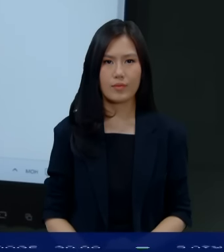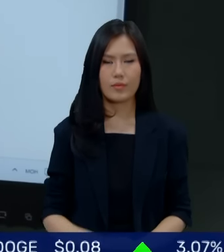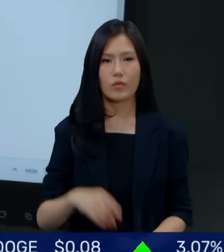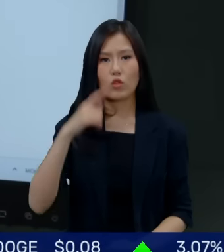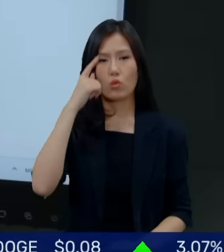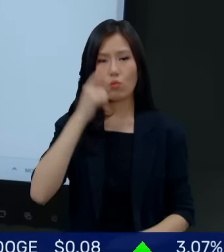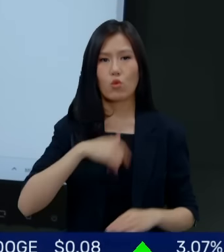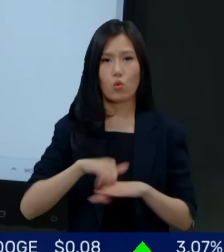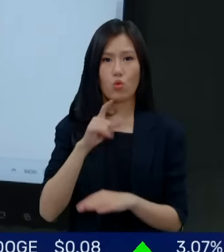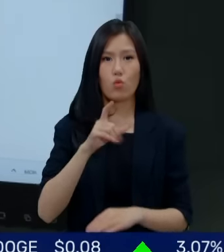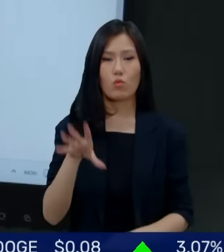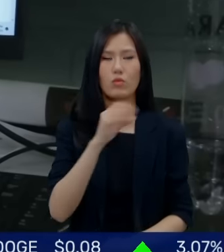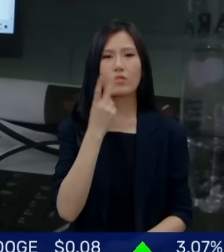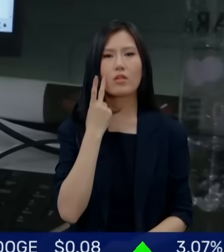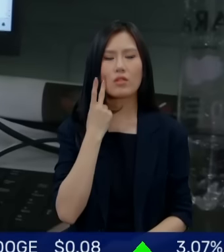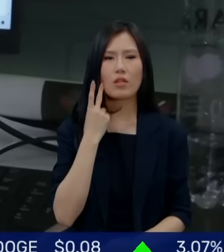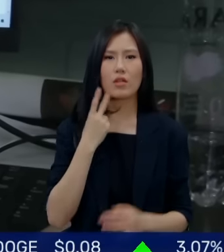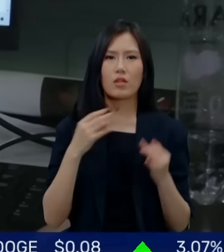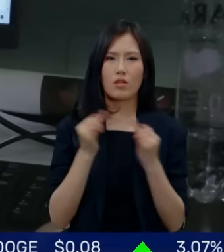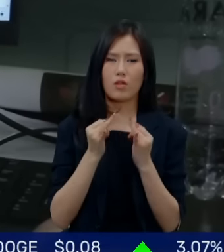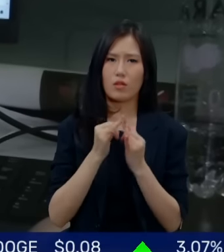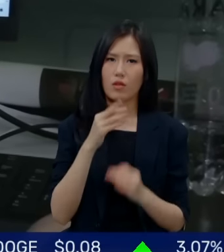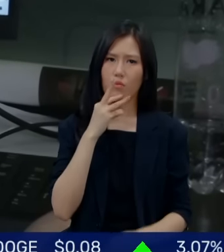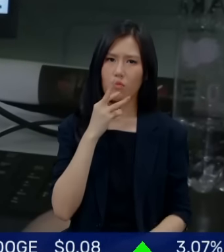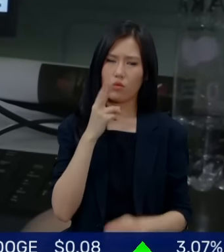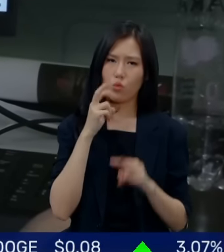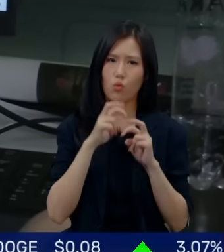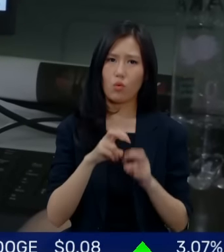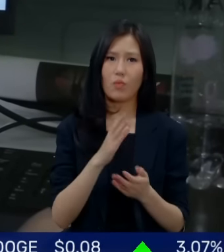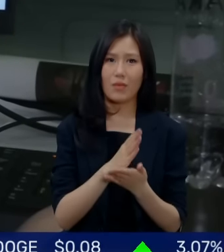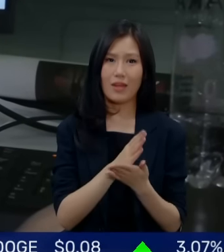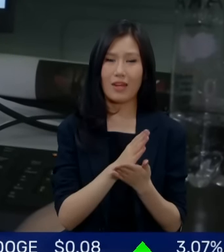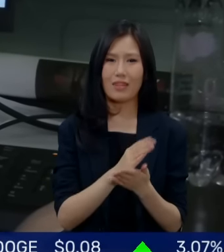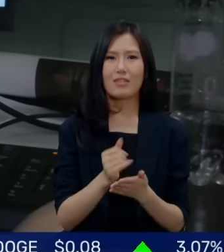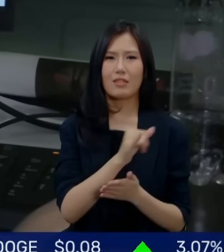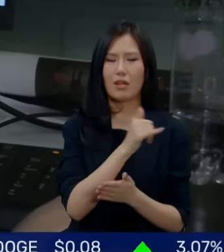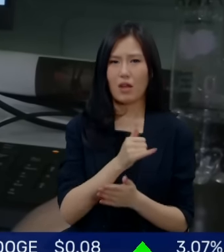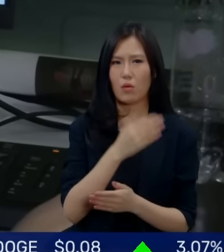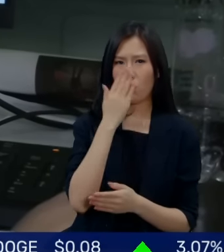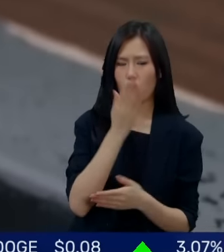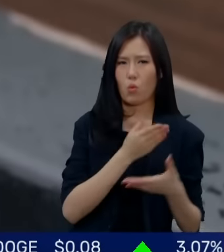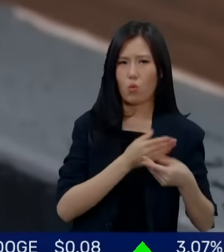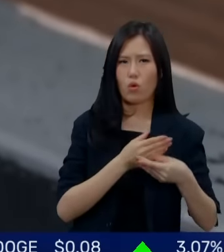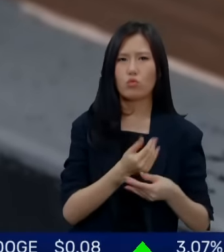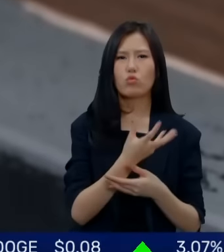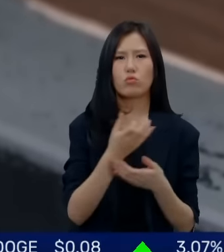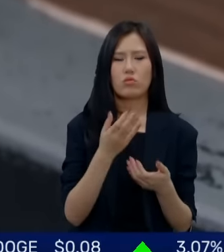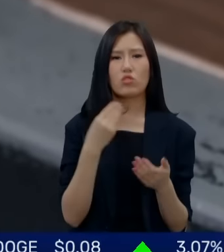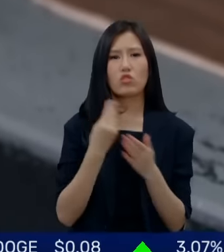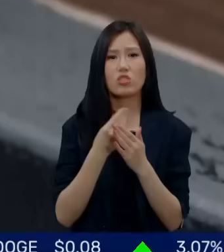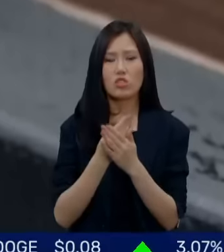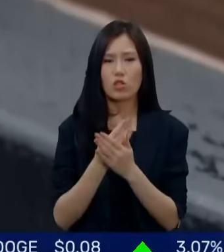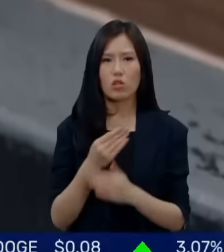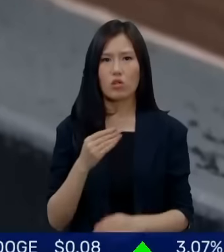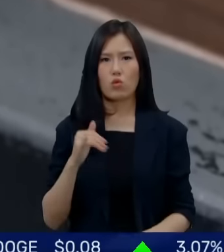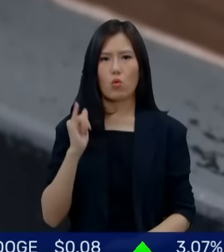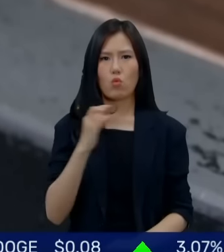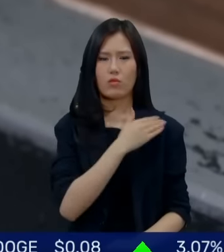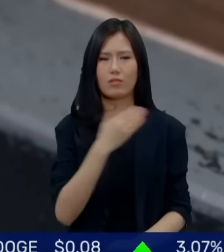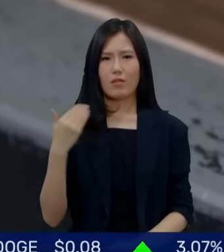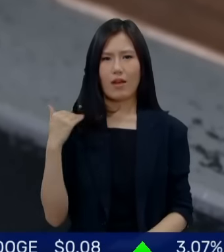Манай улс иргэд дийлэнхтэй цахим орчноос мэдээлэл авдаг. Үнийг зарим хүмүүс овжин байдлаар ашигласаар байгаагийн нэг жишээ бол хотын даргын дүрсийг AI